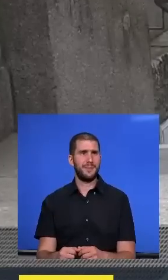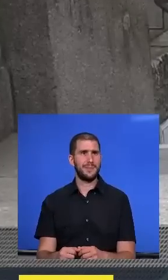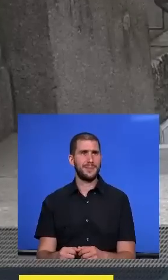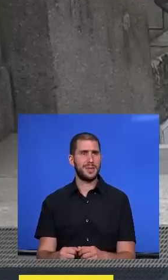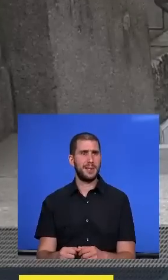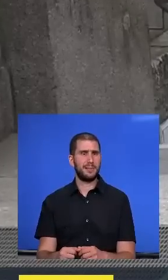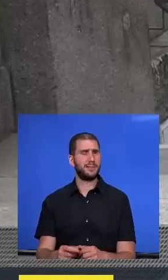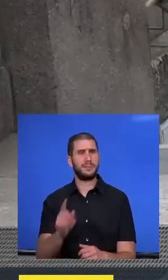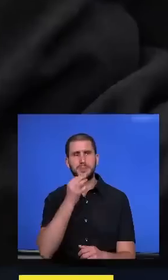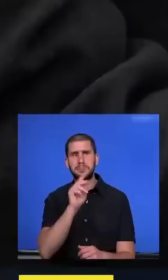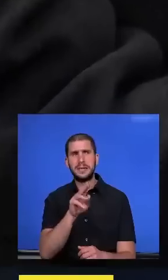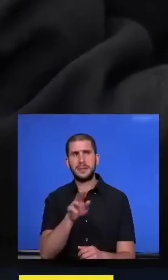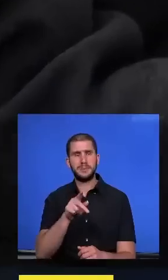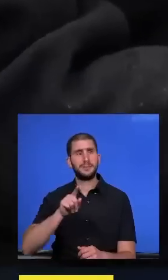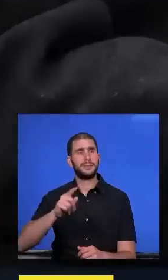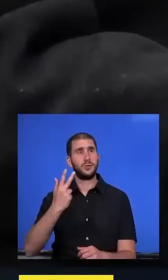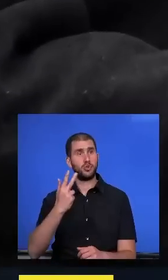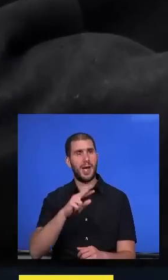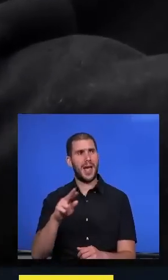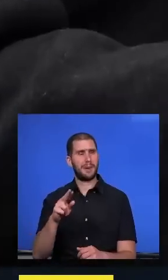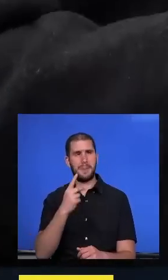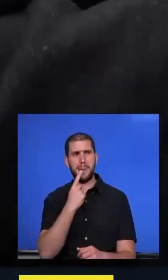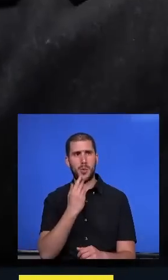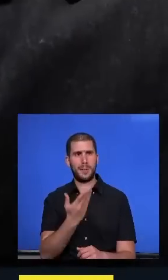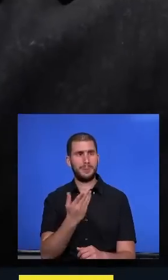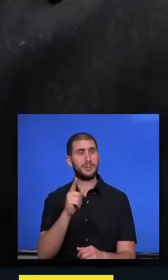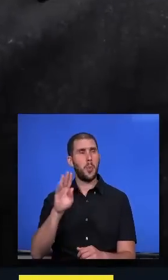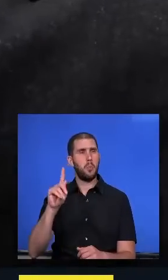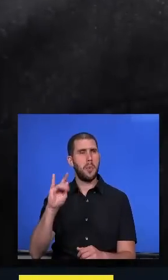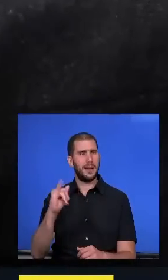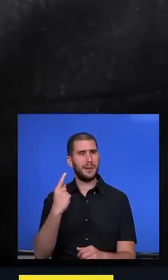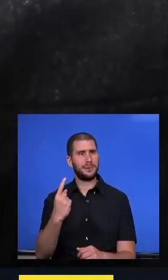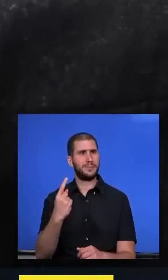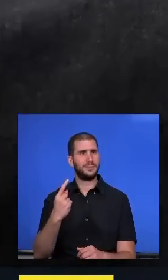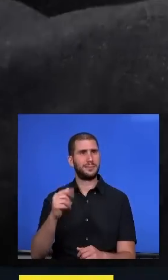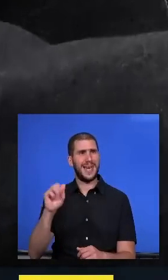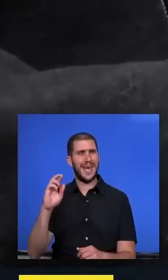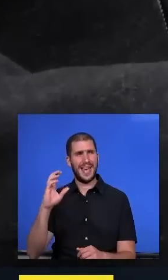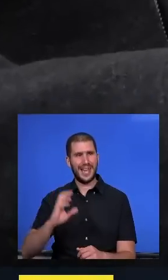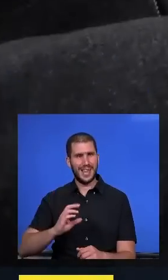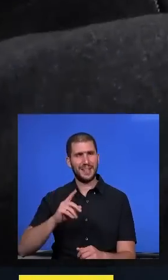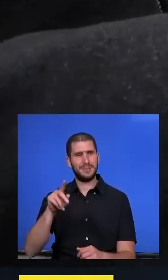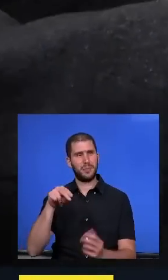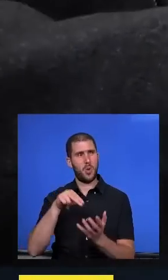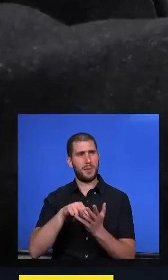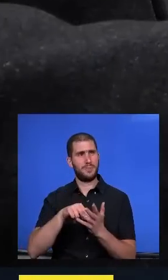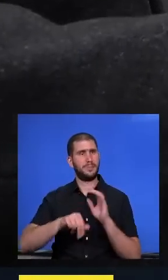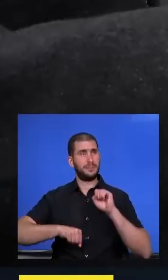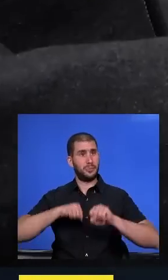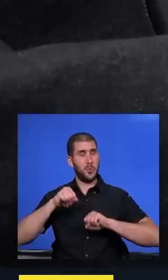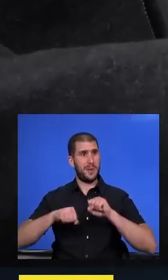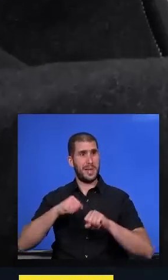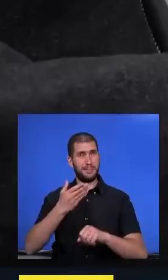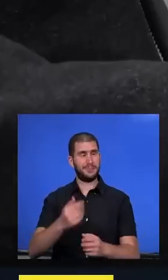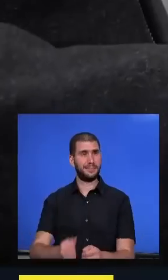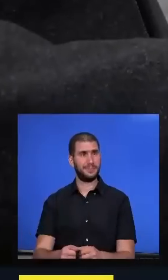מי אלה? זה השלושה האחים המתוקים האלה, זה בובי, זה בטח אריך ואולי, והם